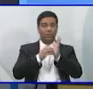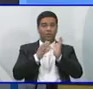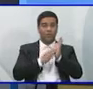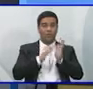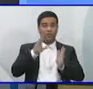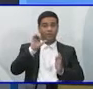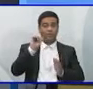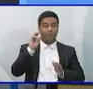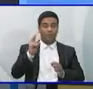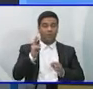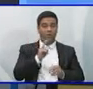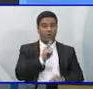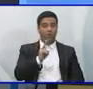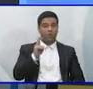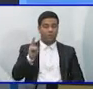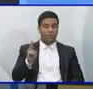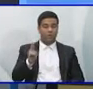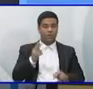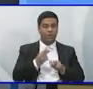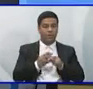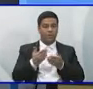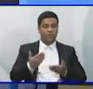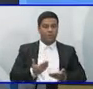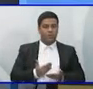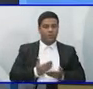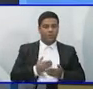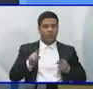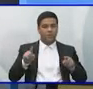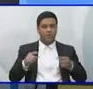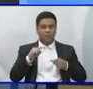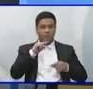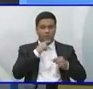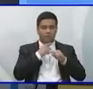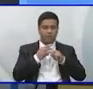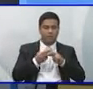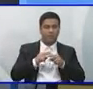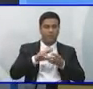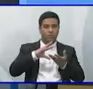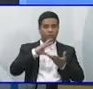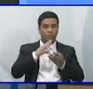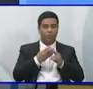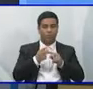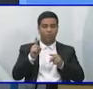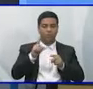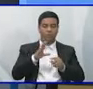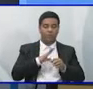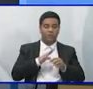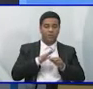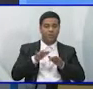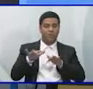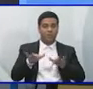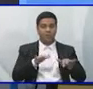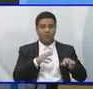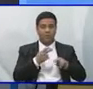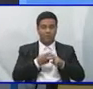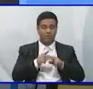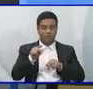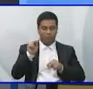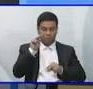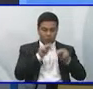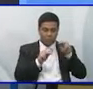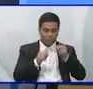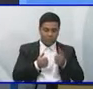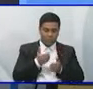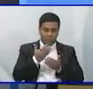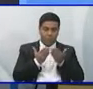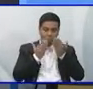16-19 asrlarda Qoraqalpoqlarning ijtimoiy iqtisodiy hayot haqida mavjud bo'lgan badiiy adabiyotlardan